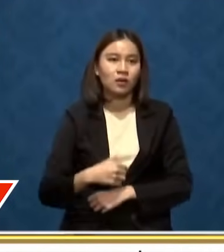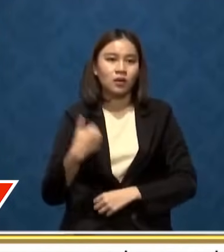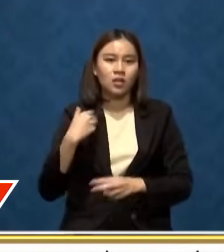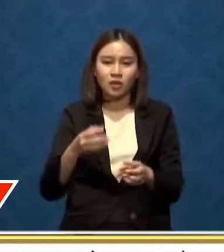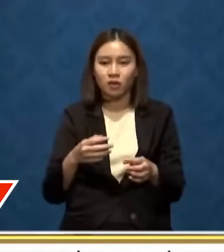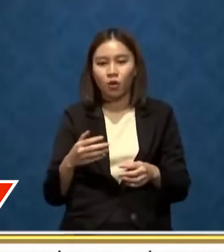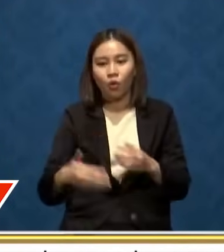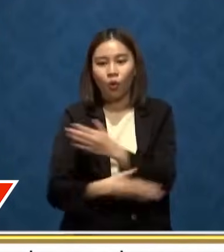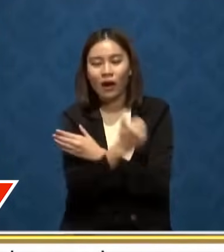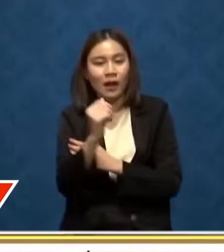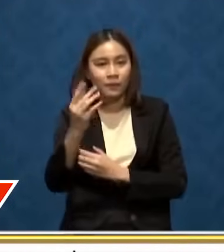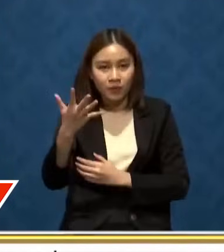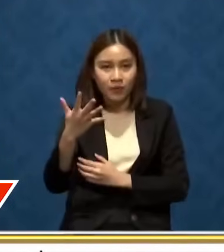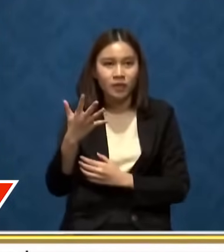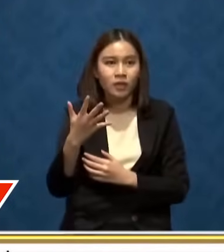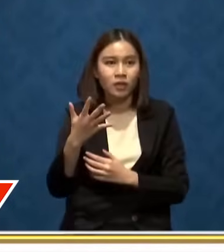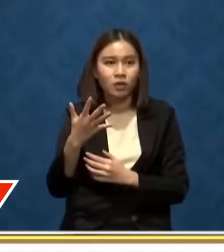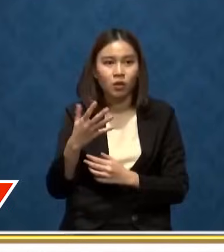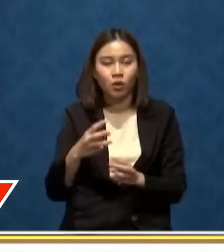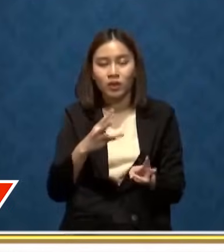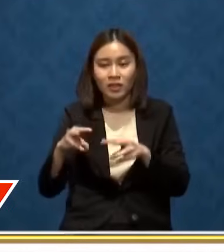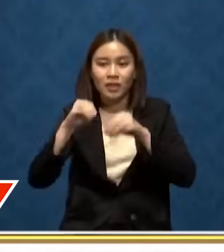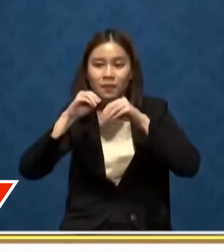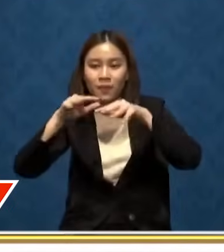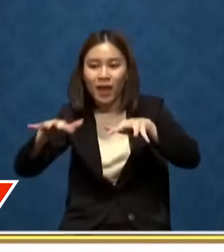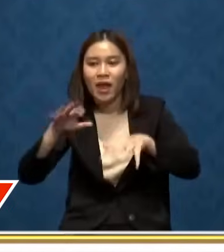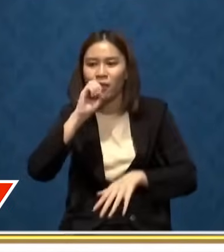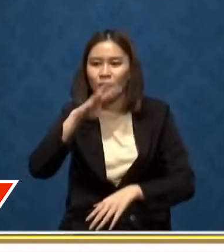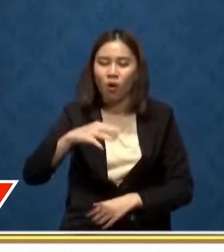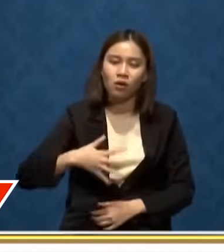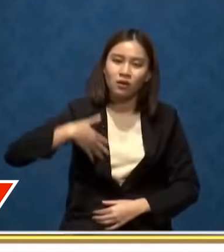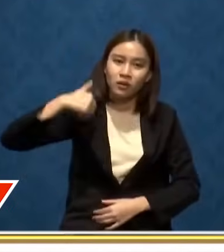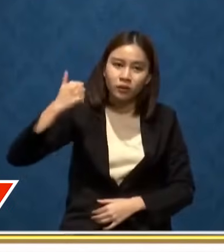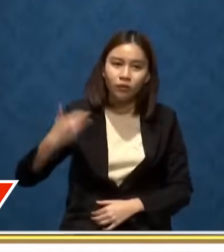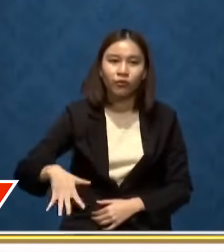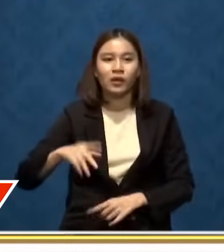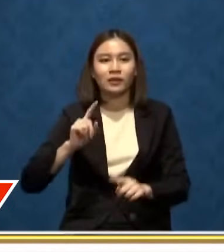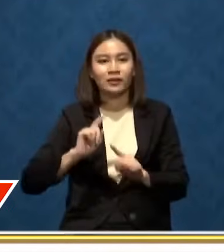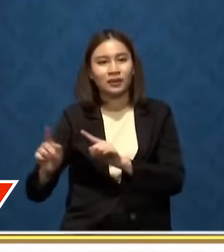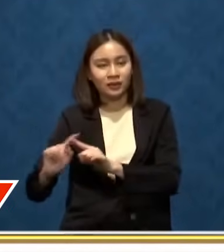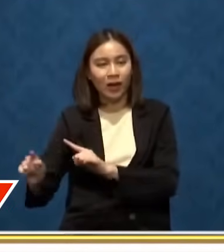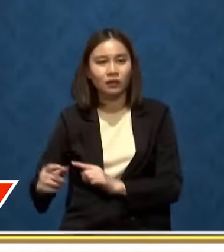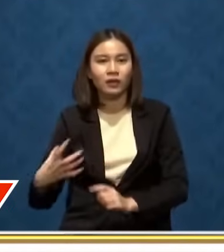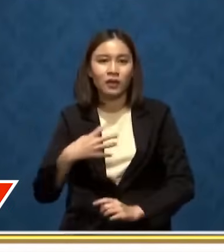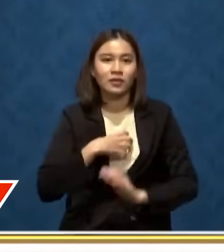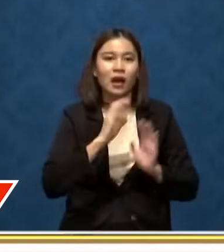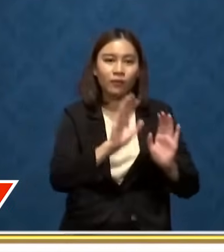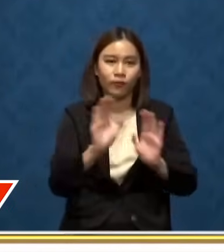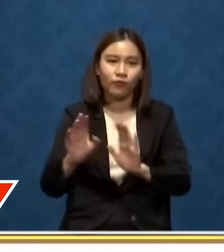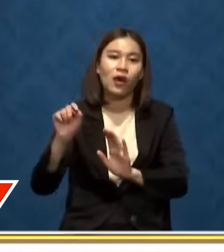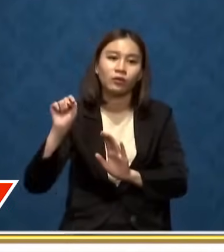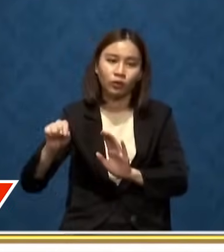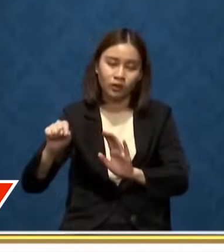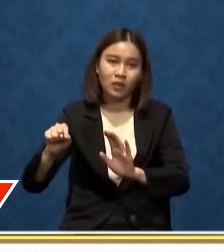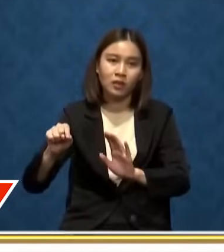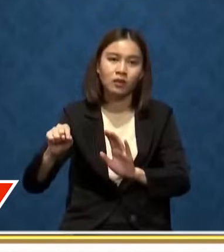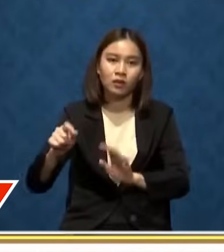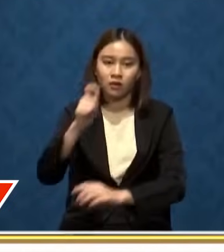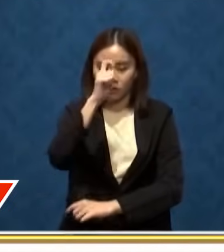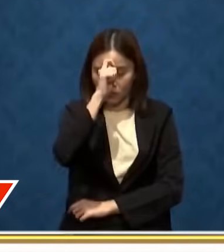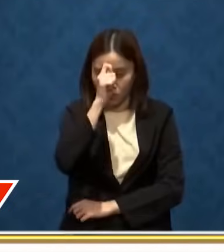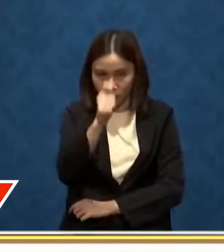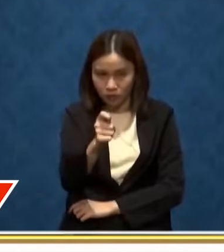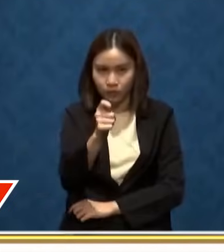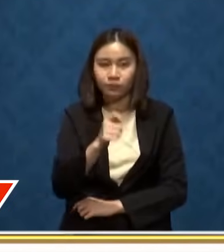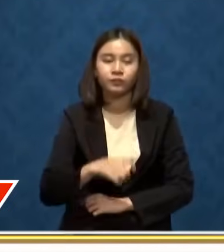างที่จะไปเผยแพร่ไปบอกความทุกข์ความเดือดร้อนของเขาก็ฝากตรงนี้ไว้นะครับด้วยความเคารพนะ